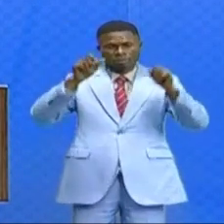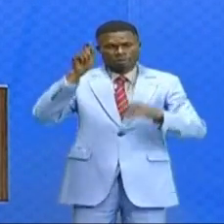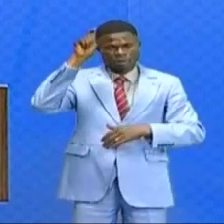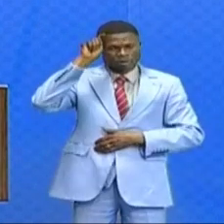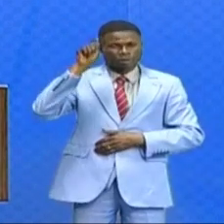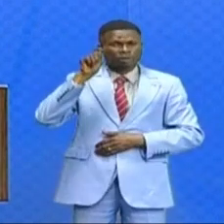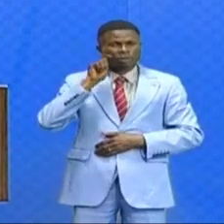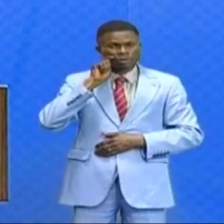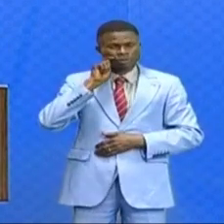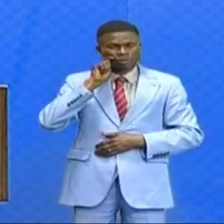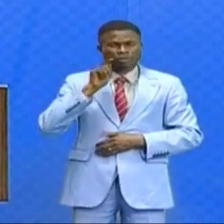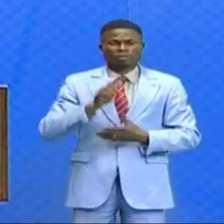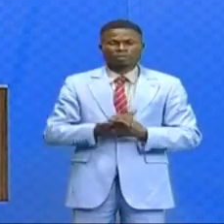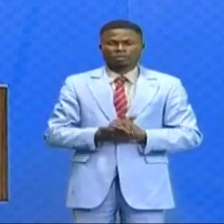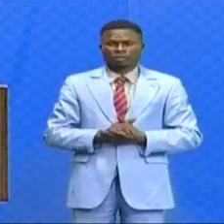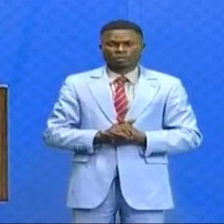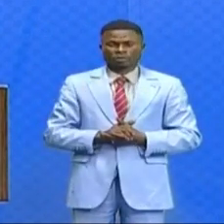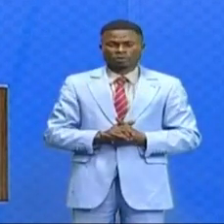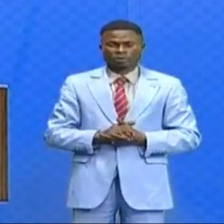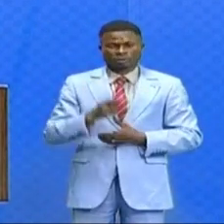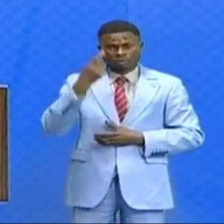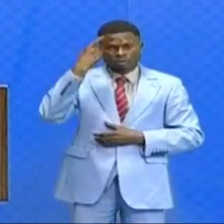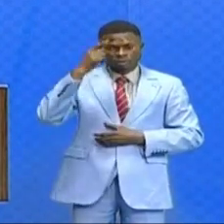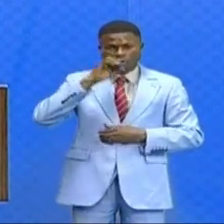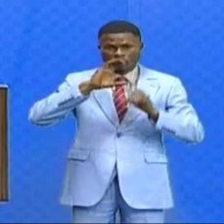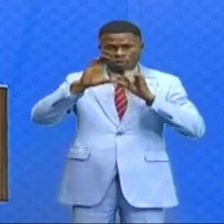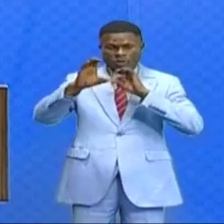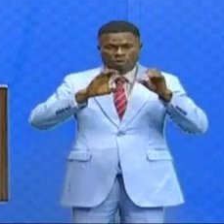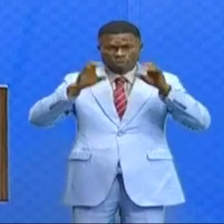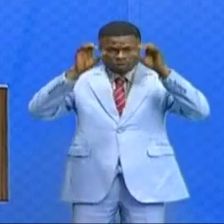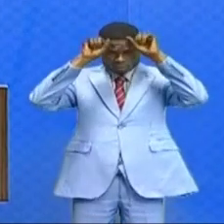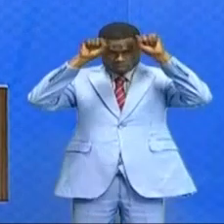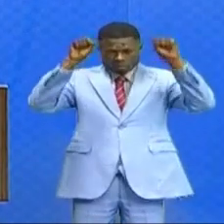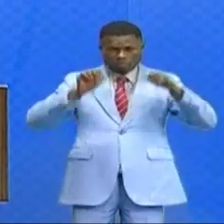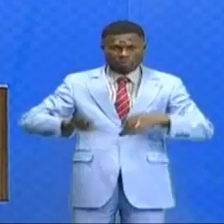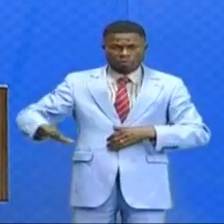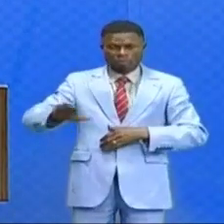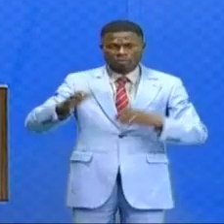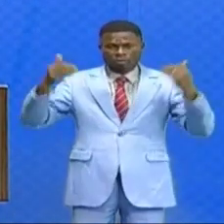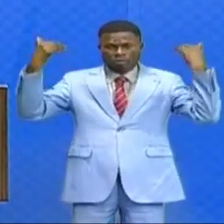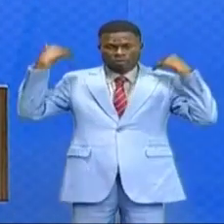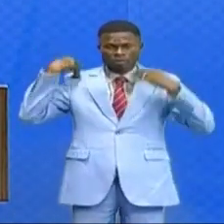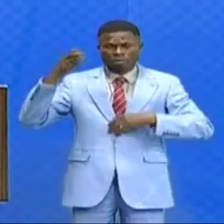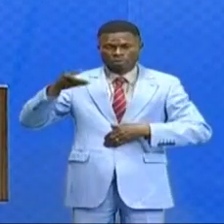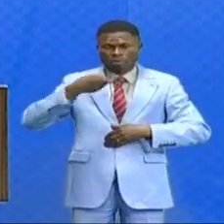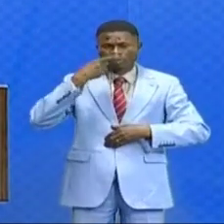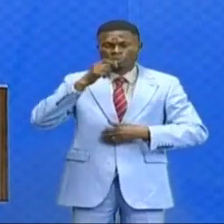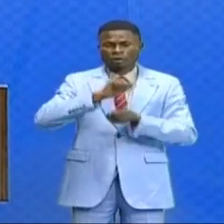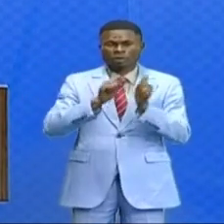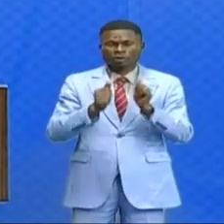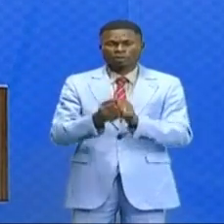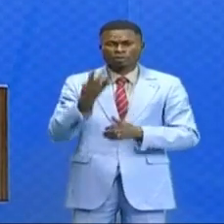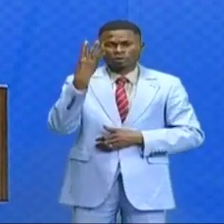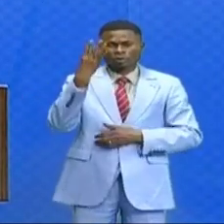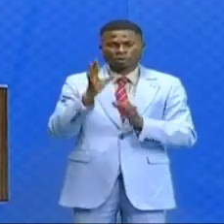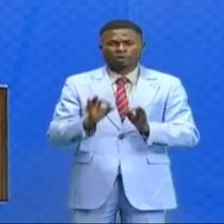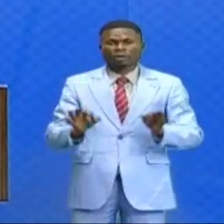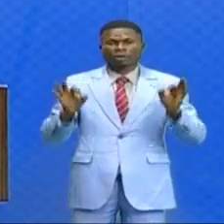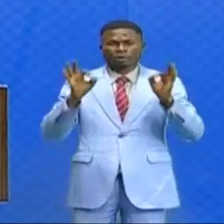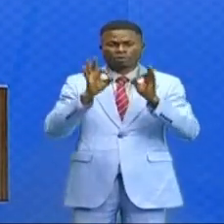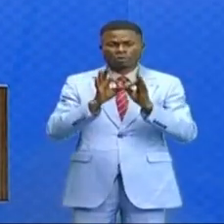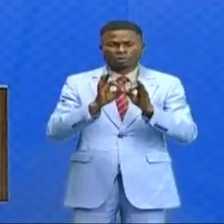textes. La communication du président de la République, chef de l'État, portait sur 4 points principaux,